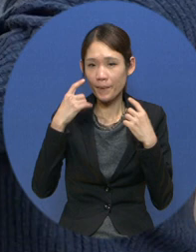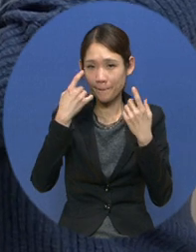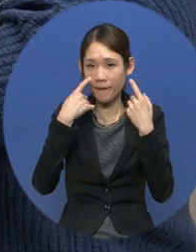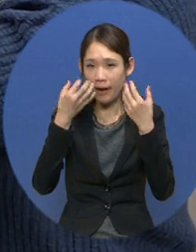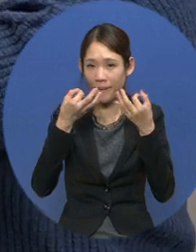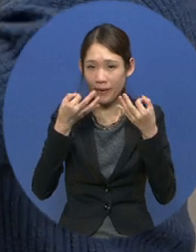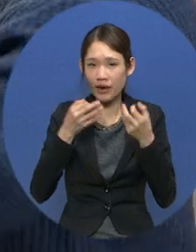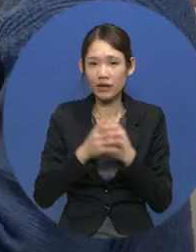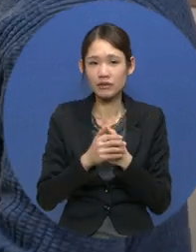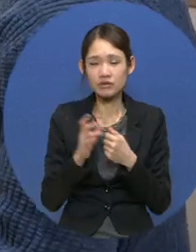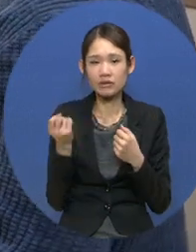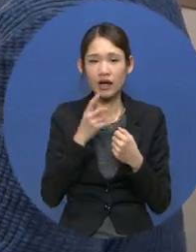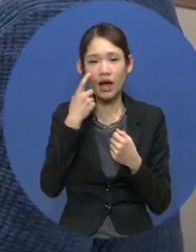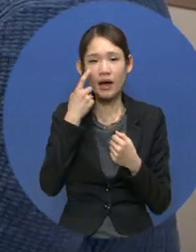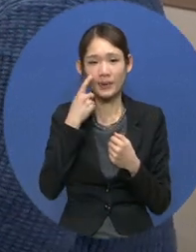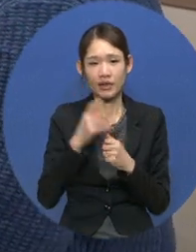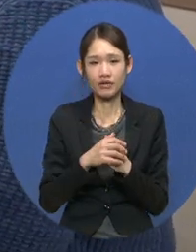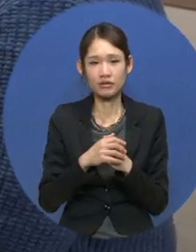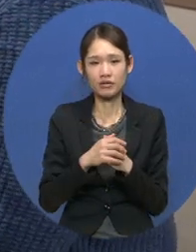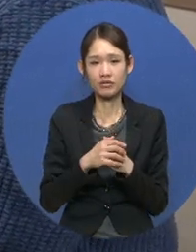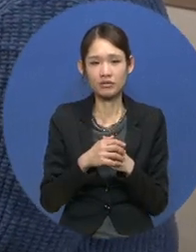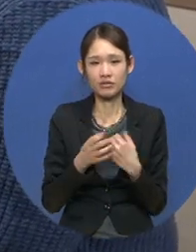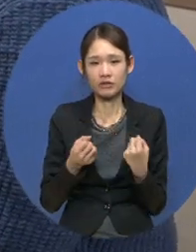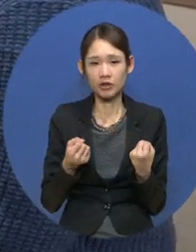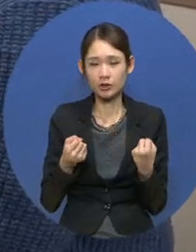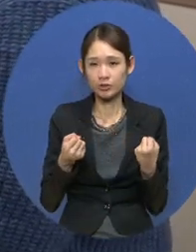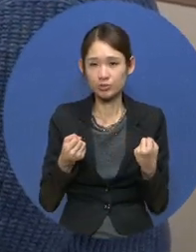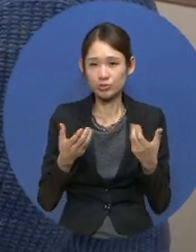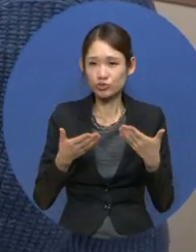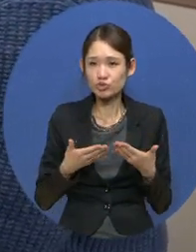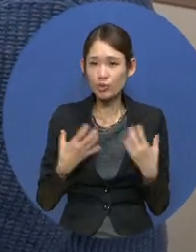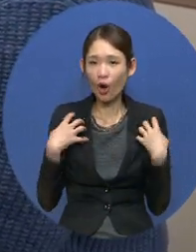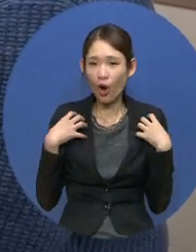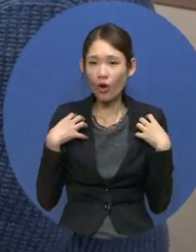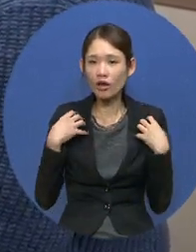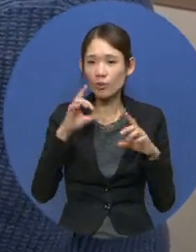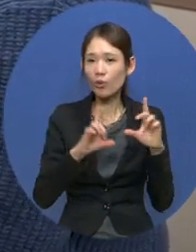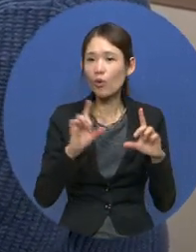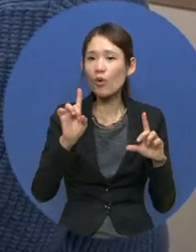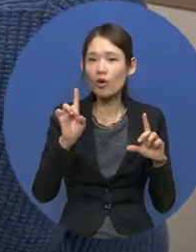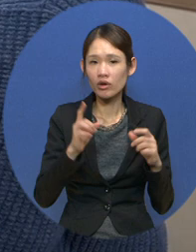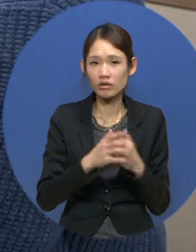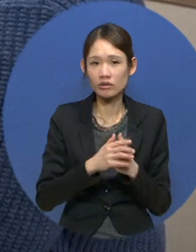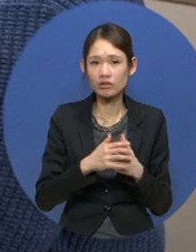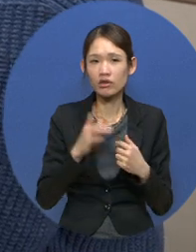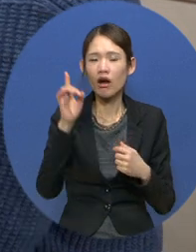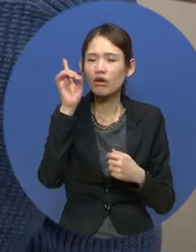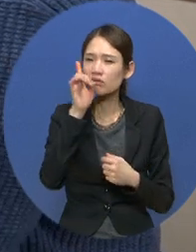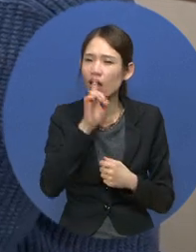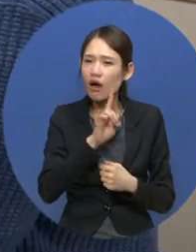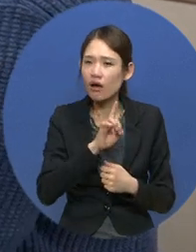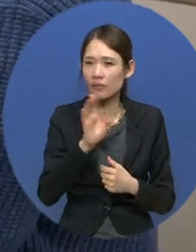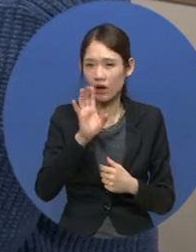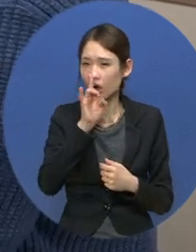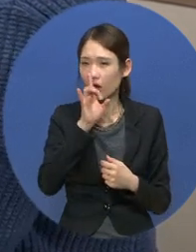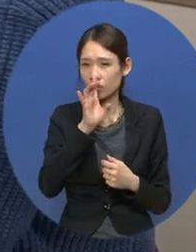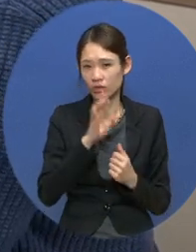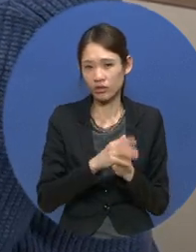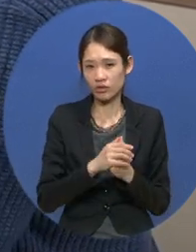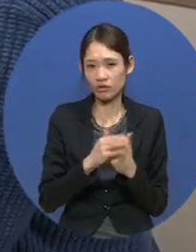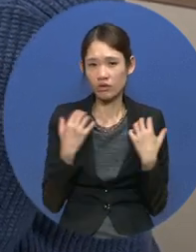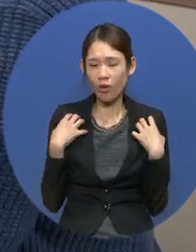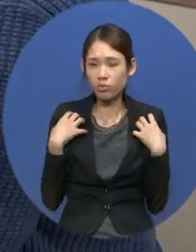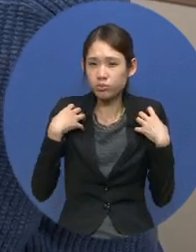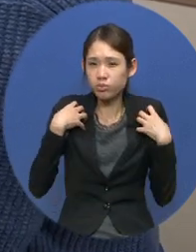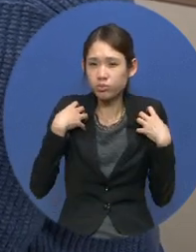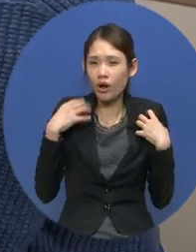다시 놓게? 다시 해볼게? 이렇게 하고 있다가 힘을 탁 주면 선생님 어깨가 어떻게 돼? 나빠져요. 나빠져지? 선생님 어깨가 이렇게 올라갔죠?